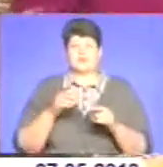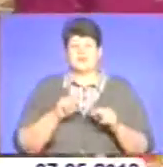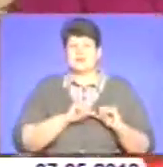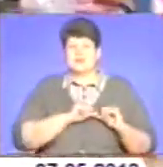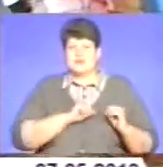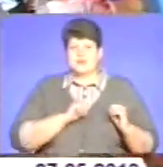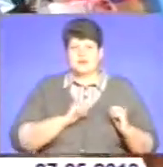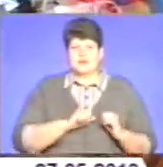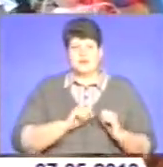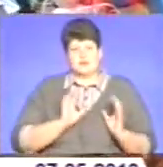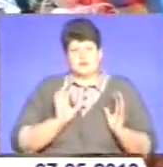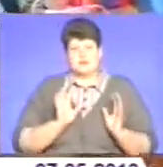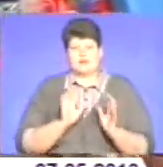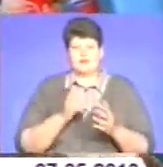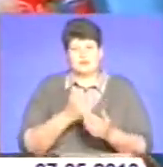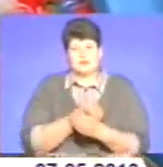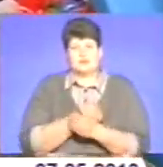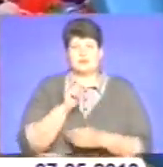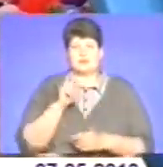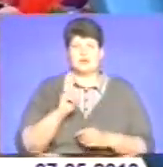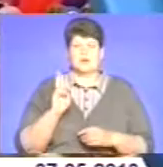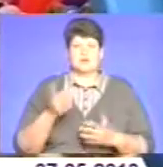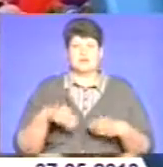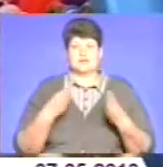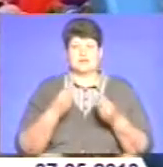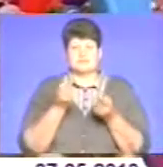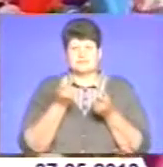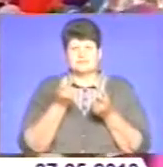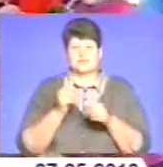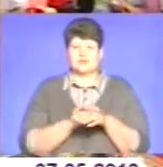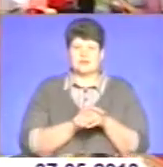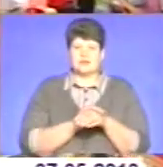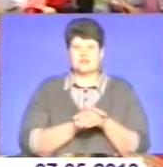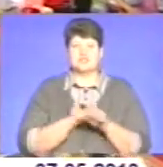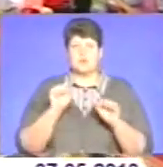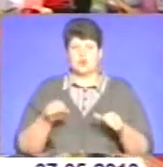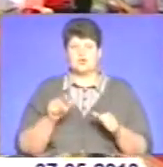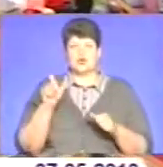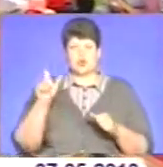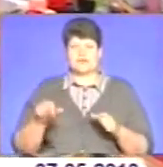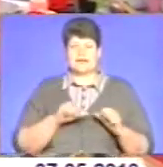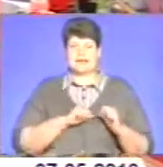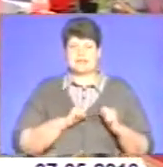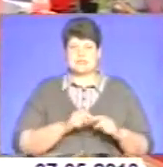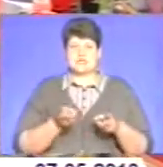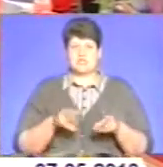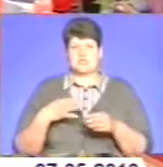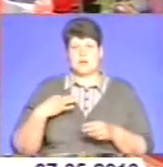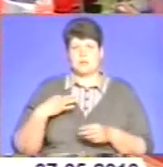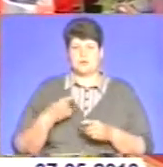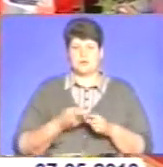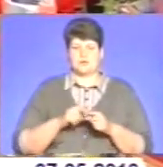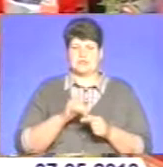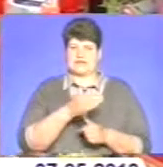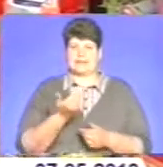прихиляються до тих, хто дасть їм хоча б краплину тепла та ласки. Та чи ж може людське серце залишитися байдужим до цих